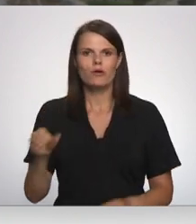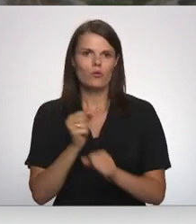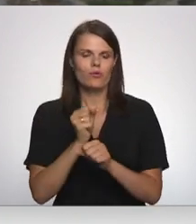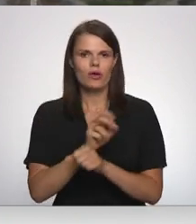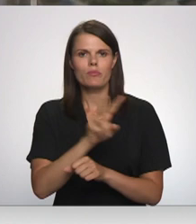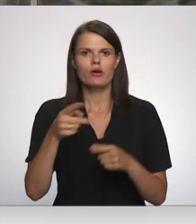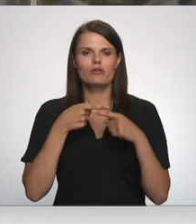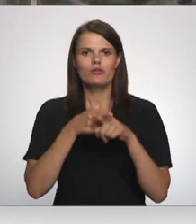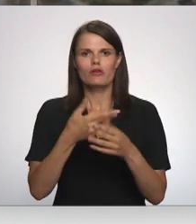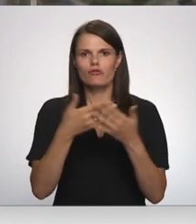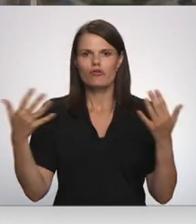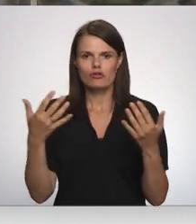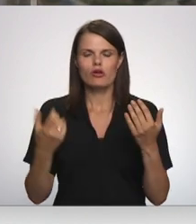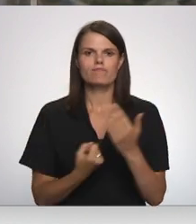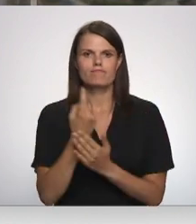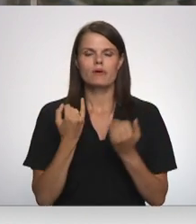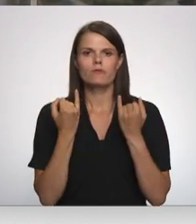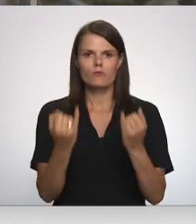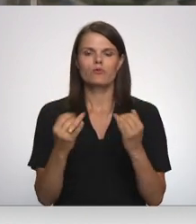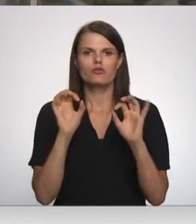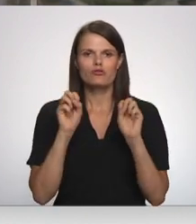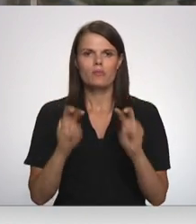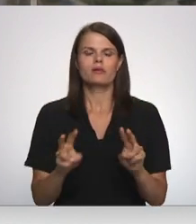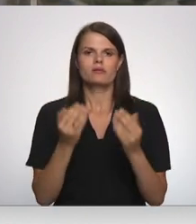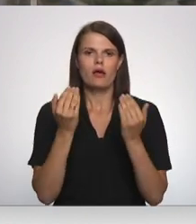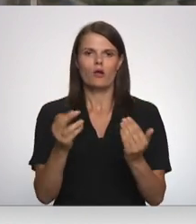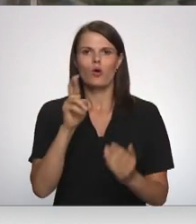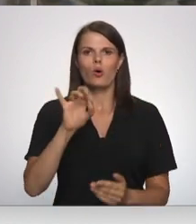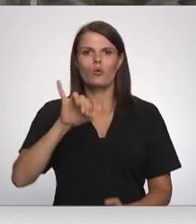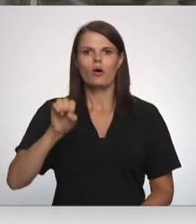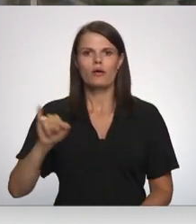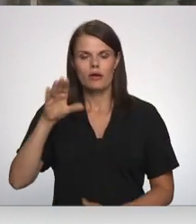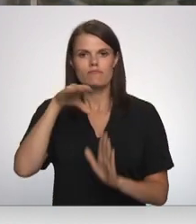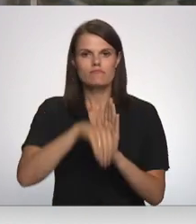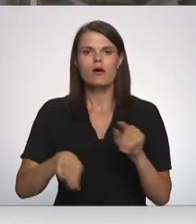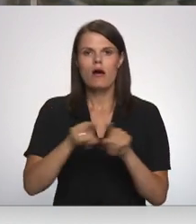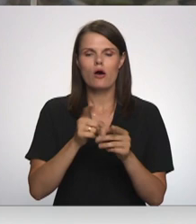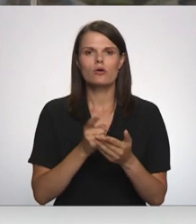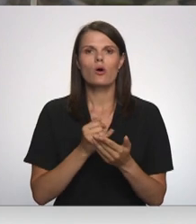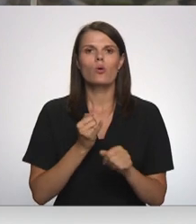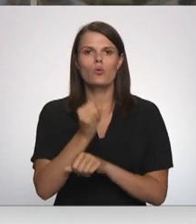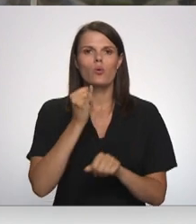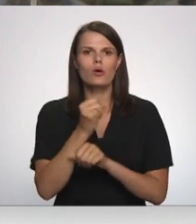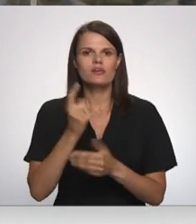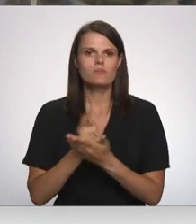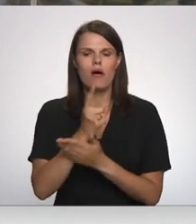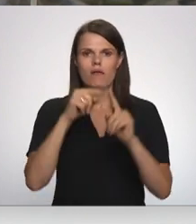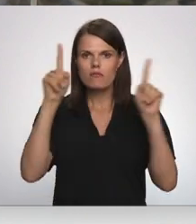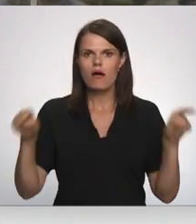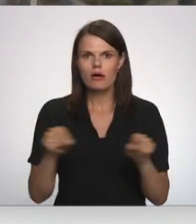radīti tieši speciāli rojai. Grāmata reizē ir arī turisma karte, kas 47 iekļautos objektus aicina apskatīt